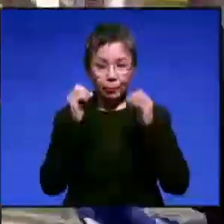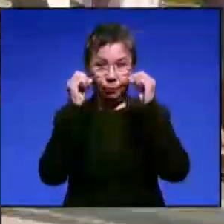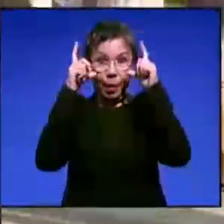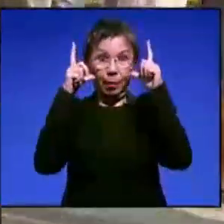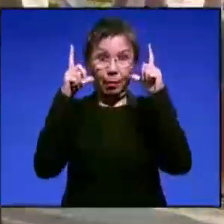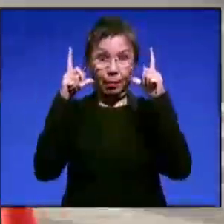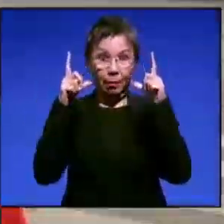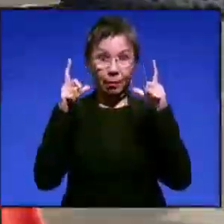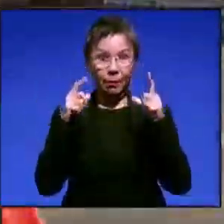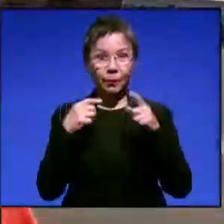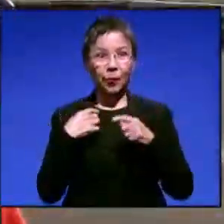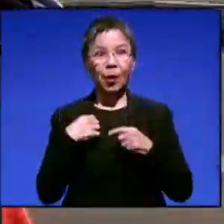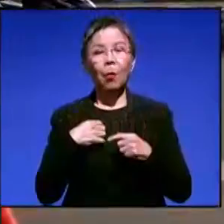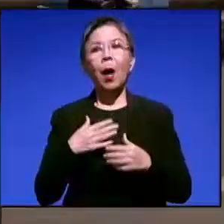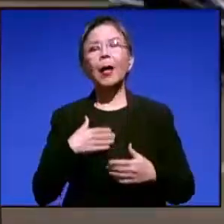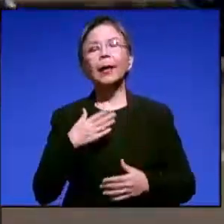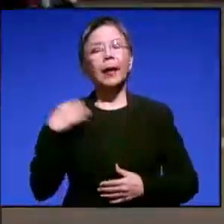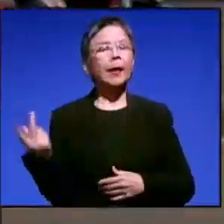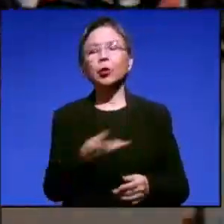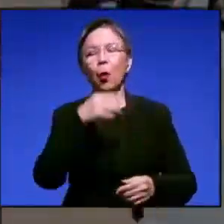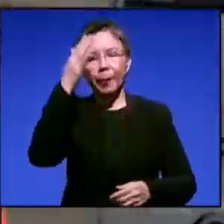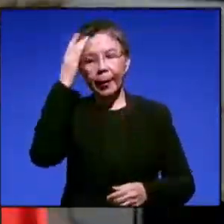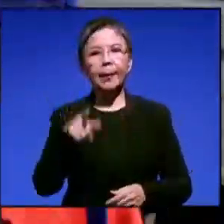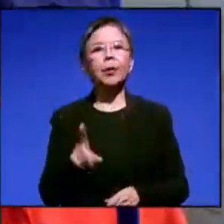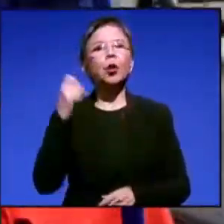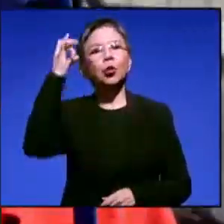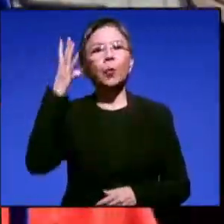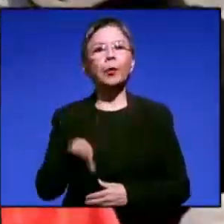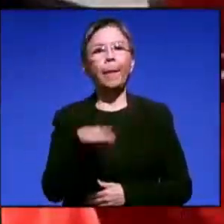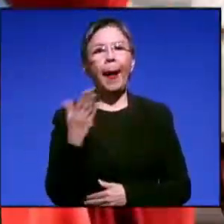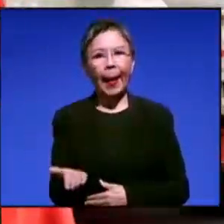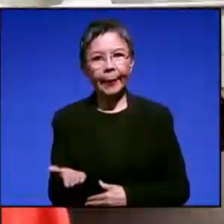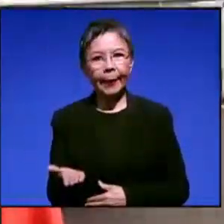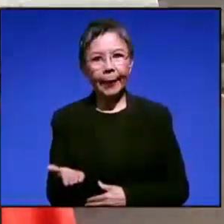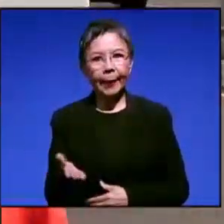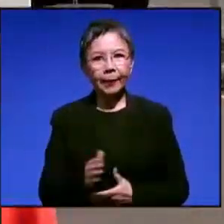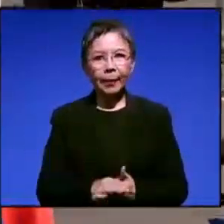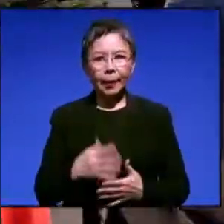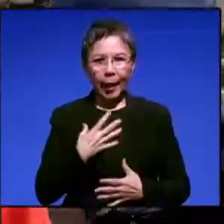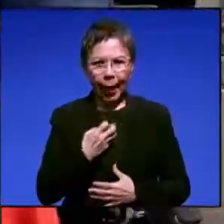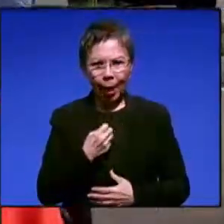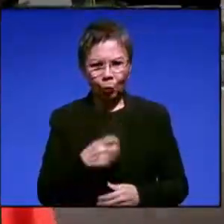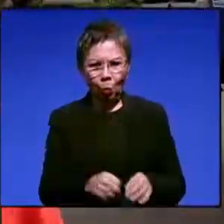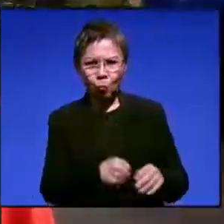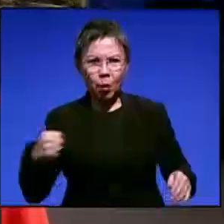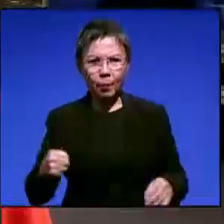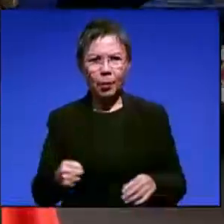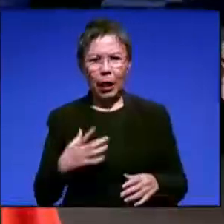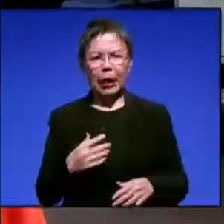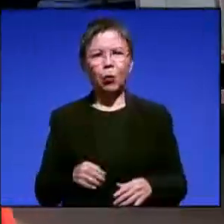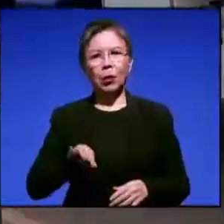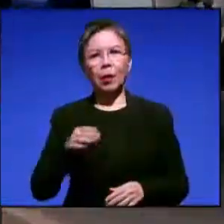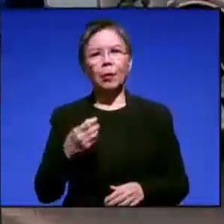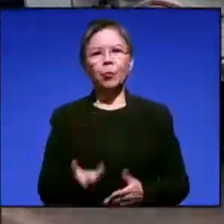terbangun. Tadi dipikir pingsan. Tapi ada yang berani ketok juga. Dipikir pingsan karena corona, tahu-taunya